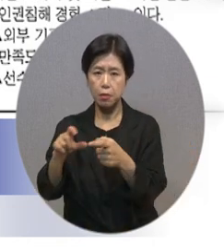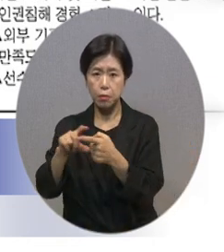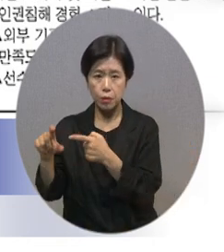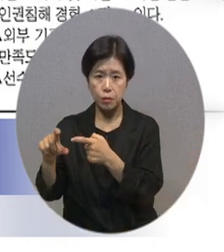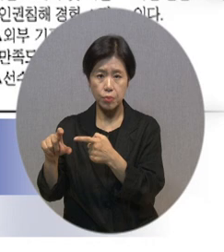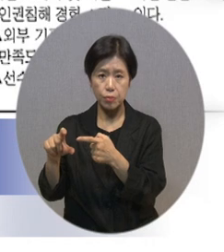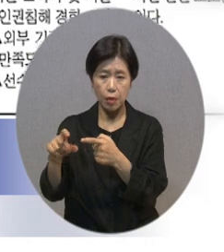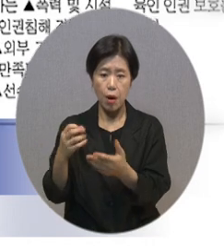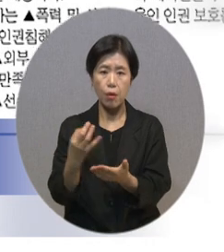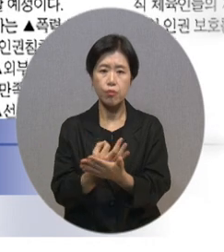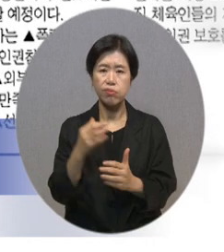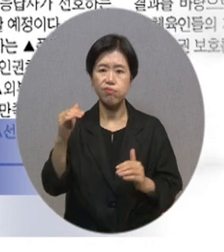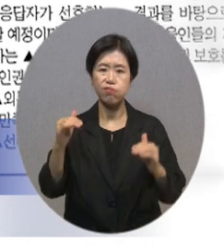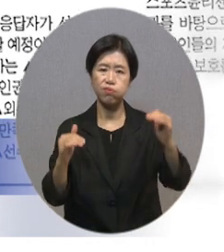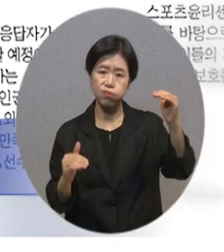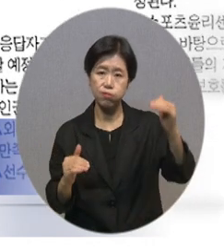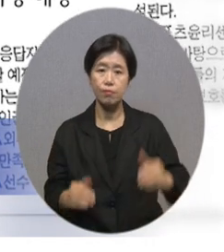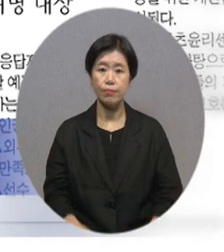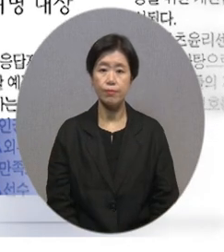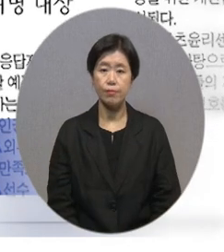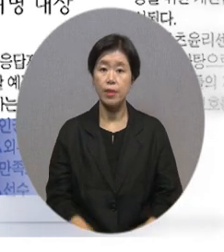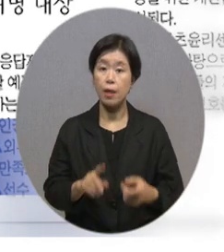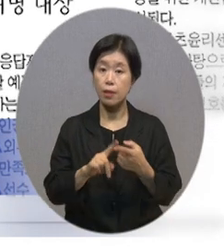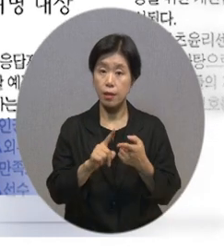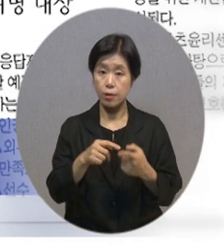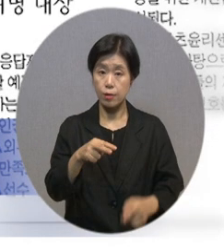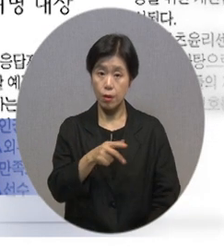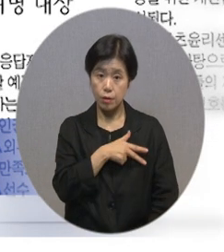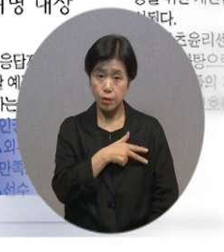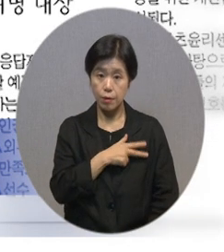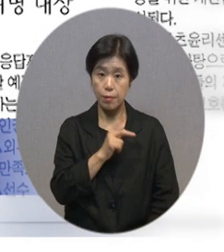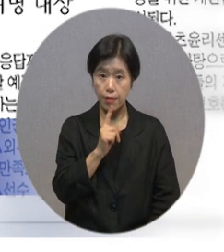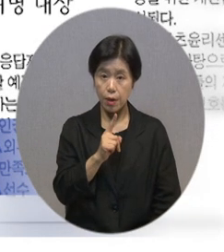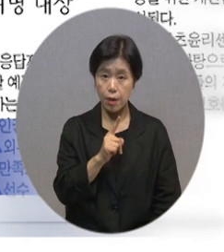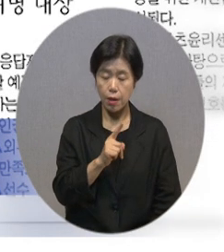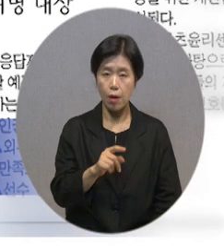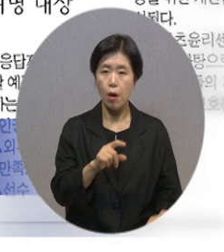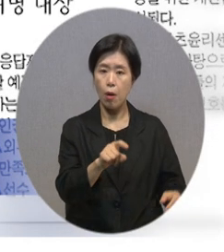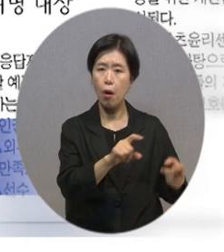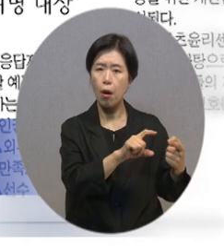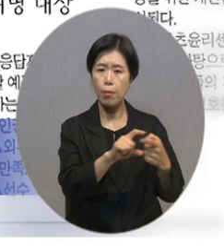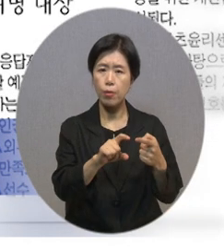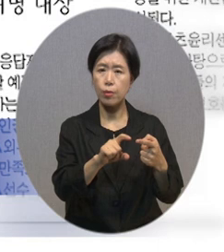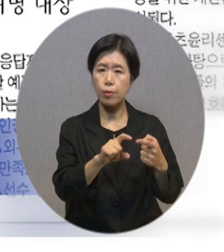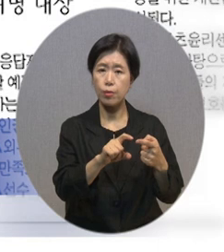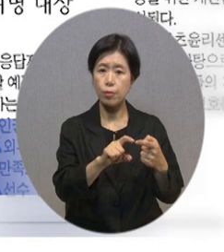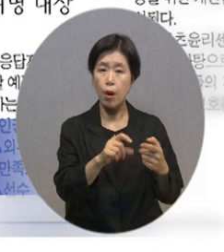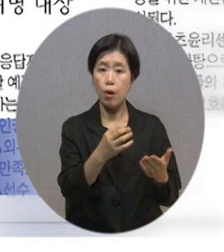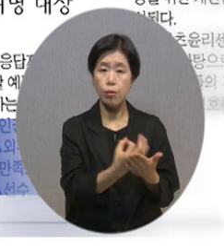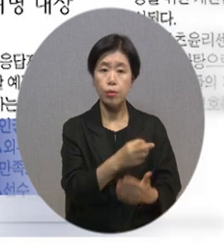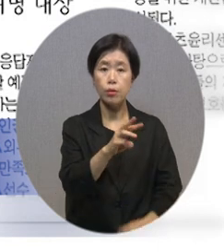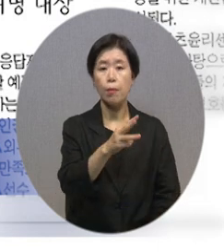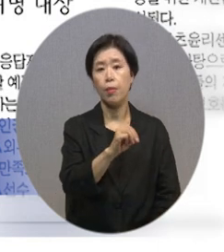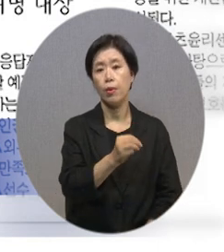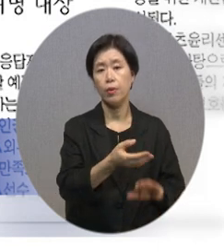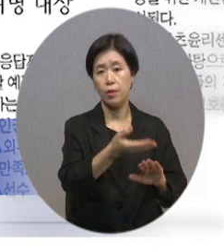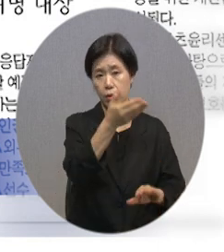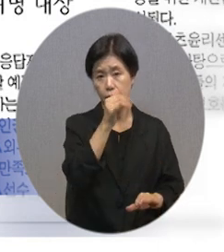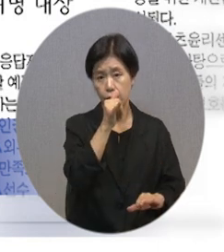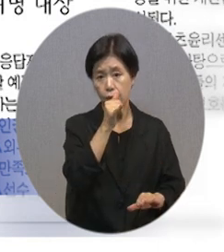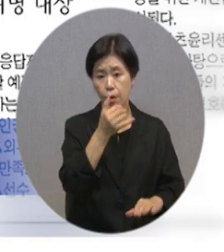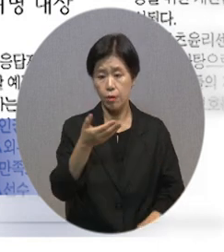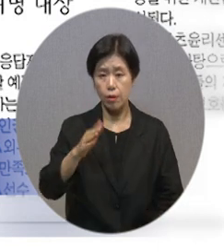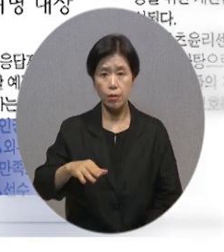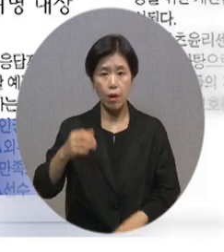있음을 알 수 있는데요 이에 대해 서원은 전체 인구의 평균 임금이 300만 원을 넘어가는 시대에이